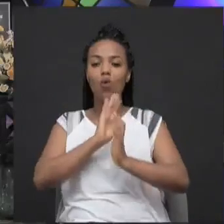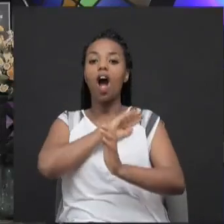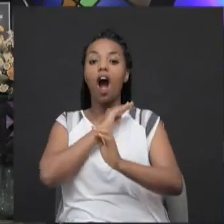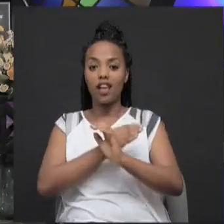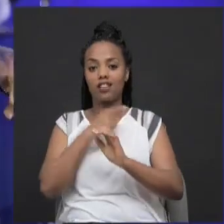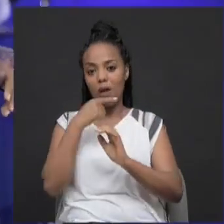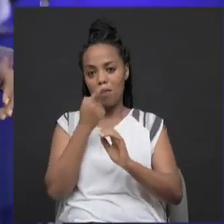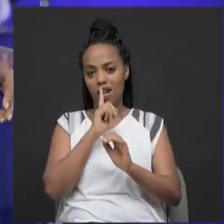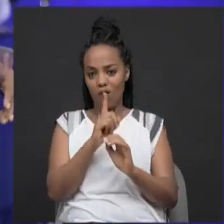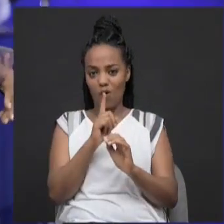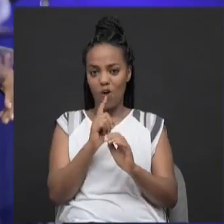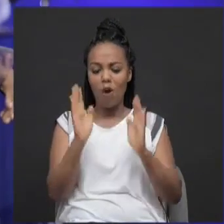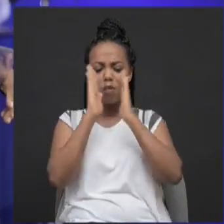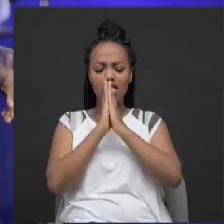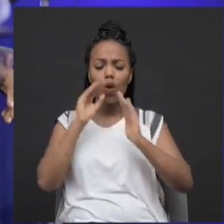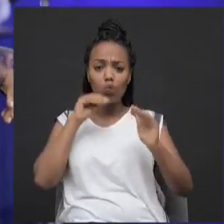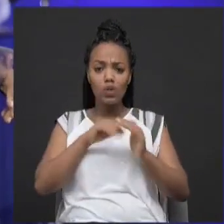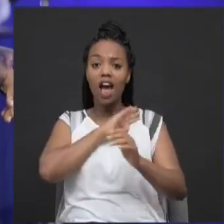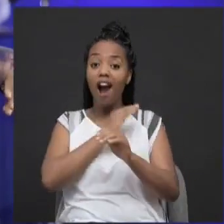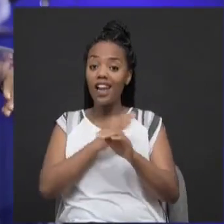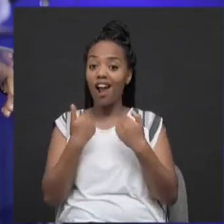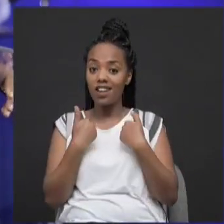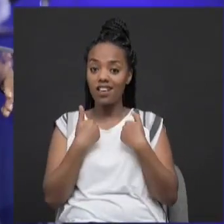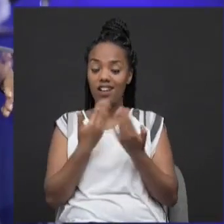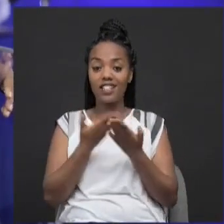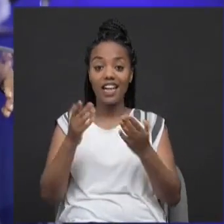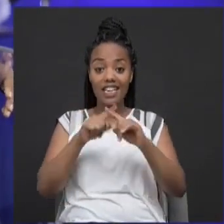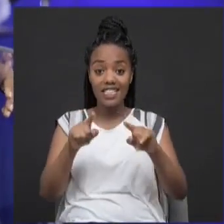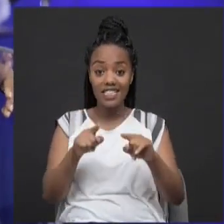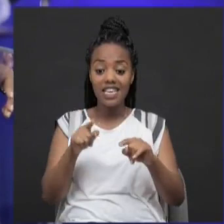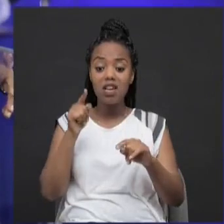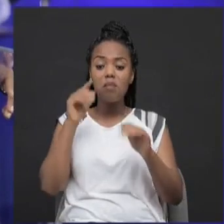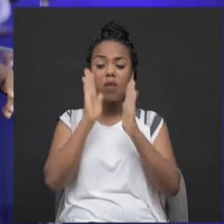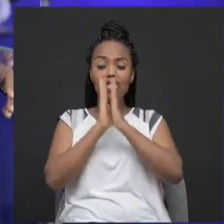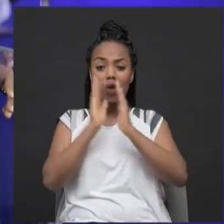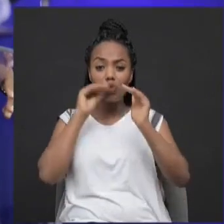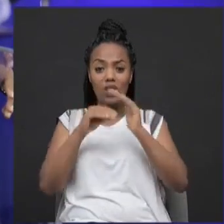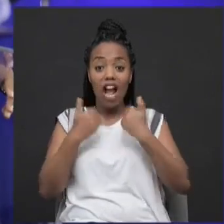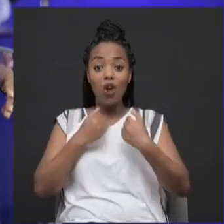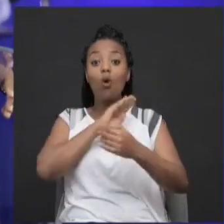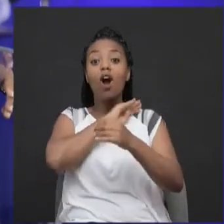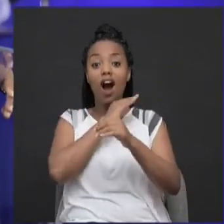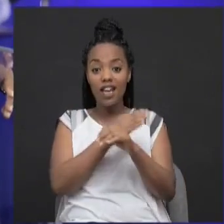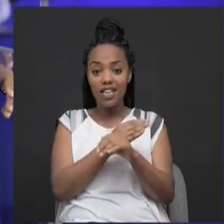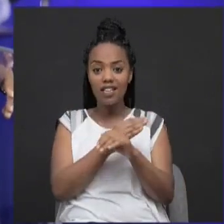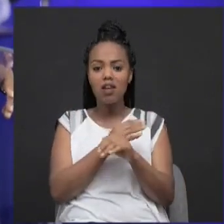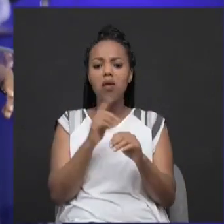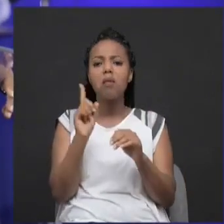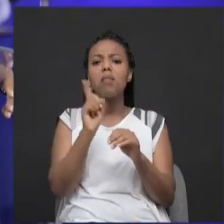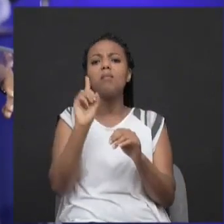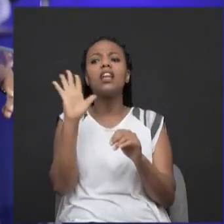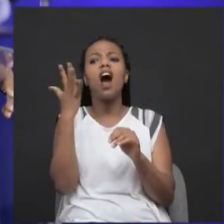ነው። በጸሎት ውስጥ ኃይል አለ። ነገር ግን ይሄንን የጸሎት ውስጥ ያለውን ኃይል በምን አይነት